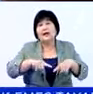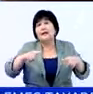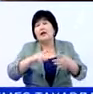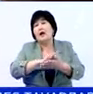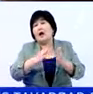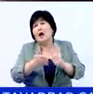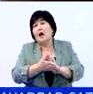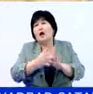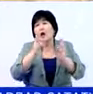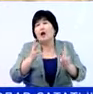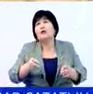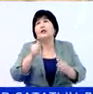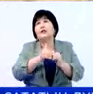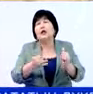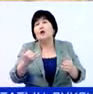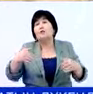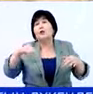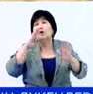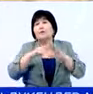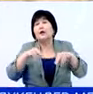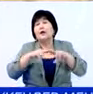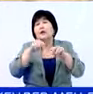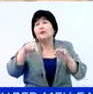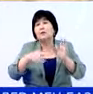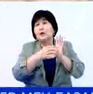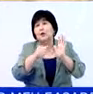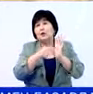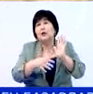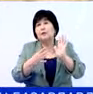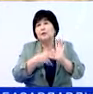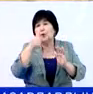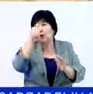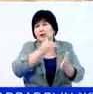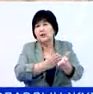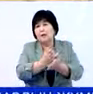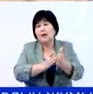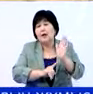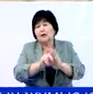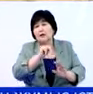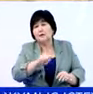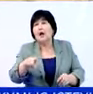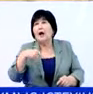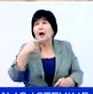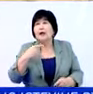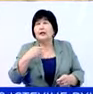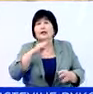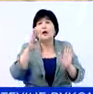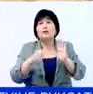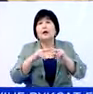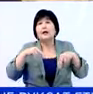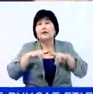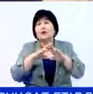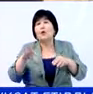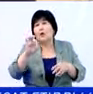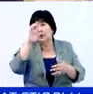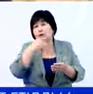ақау жиілеген. Бұл подстанция 1969 жылдан бастап эксплуатацияда. Аталған подстанцияға облыстық